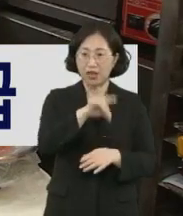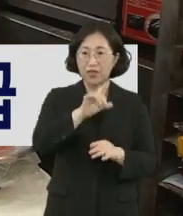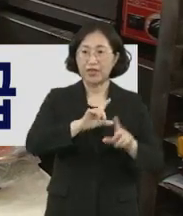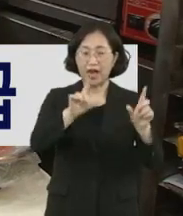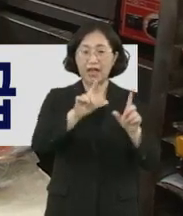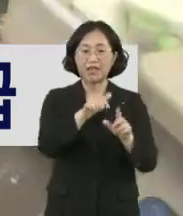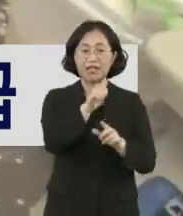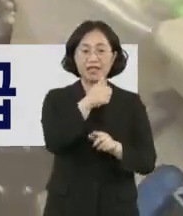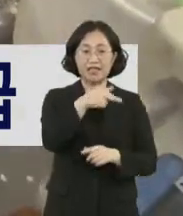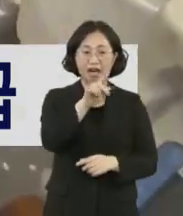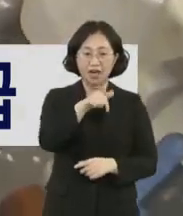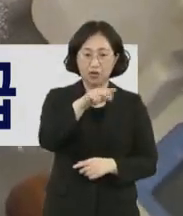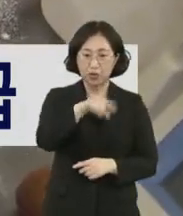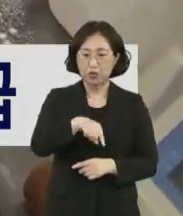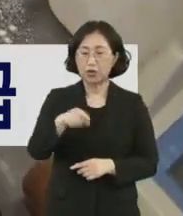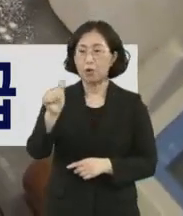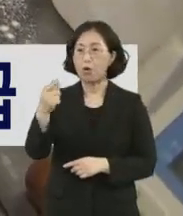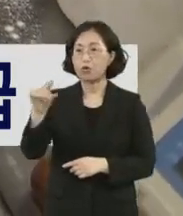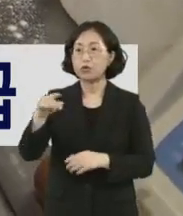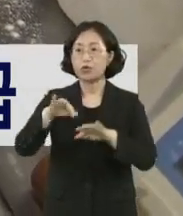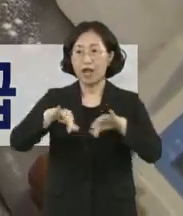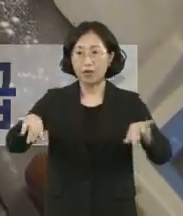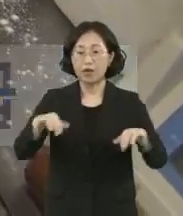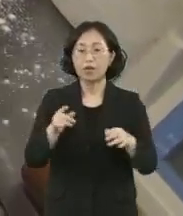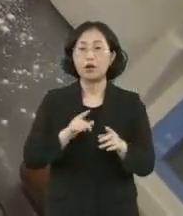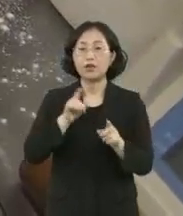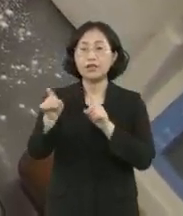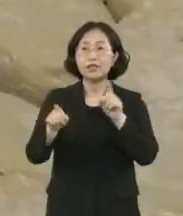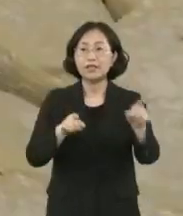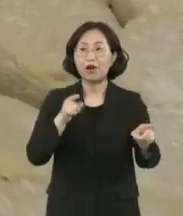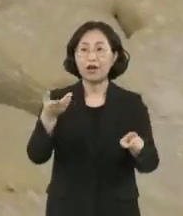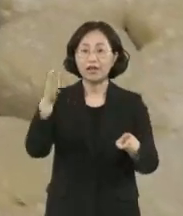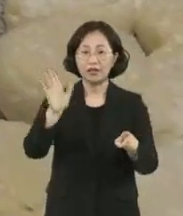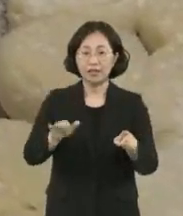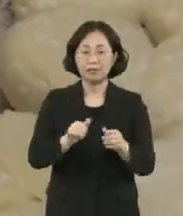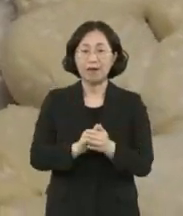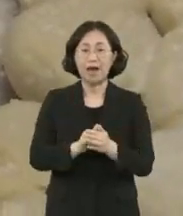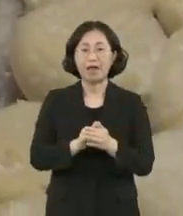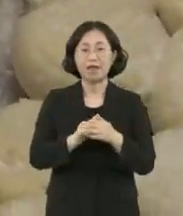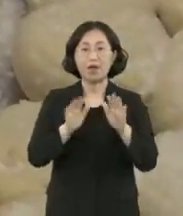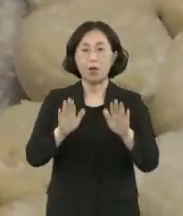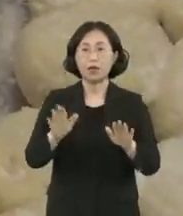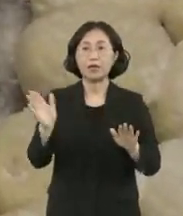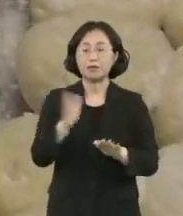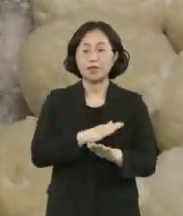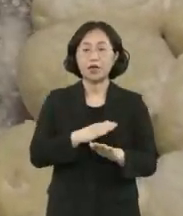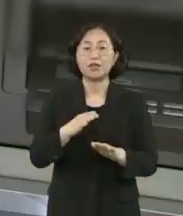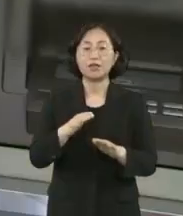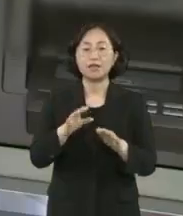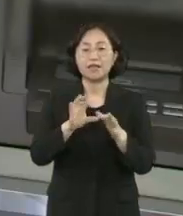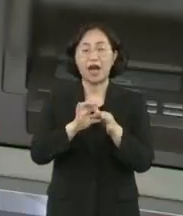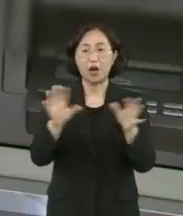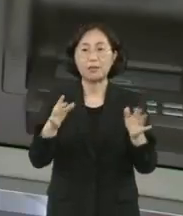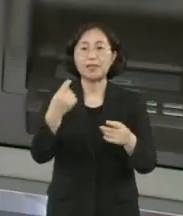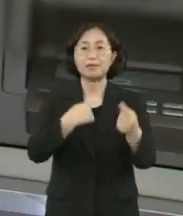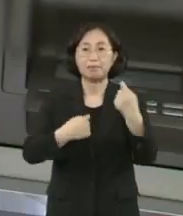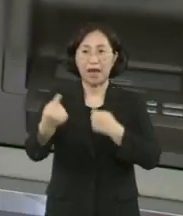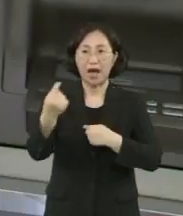기준으로 홀짝제로 신청을 받았으나 오늘 0시부터는 홀짝 구분 없이 희망회복자금 홈페이지를